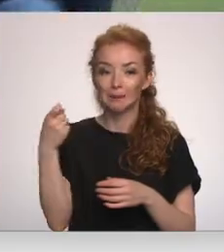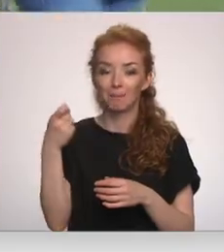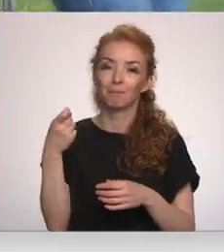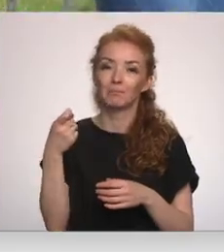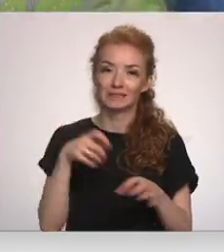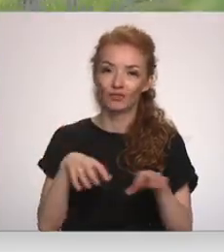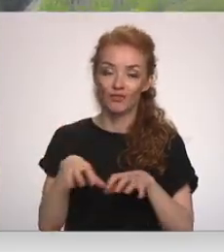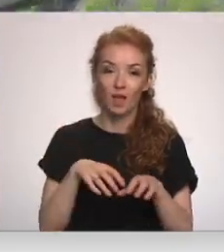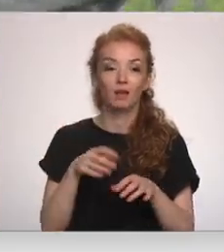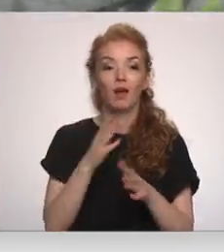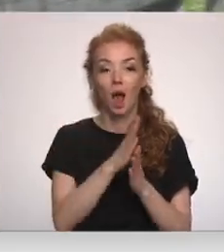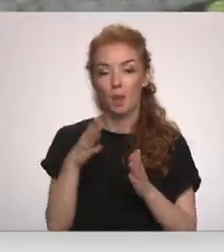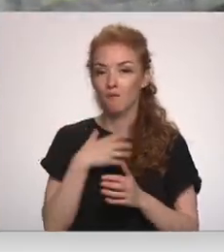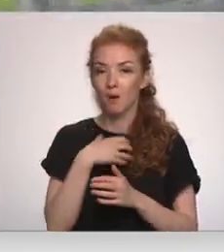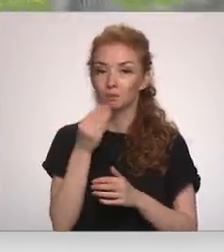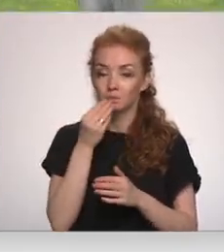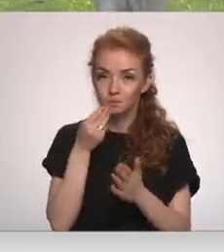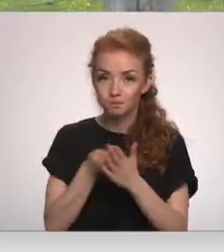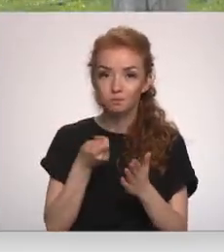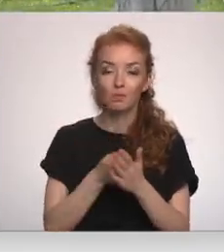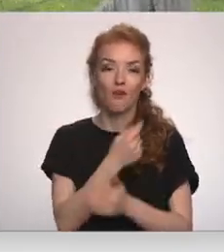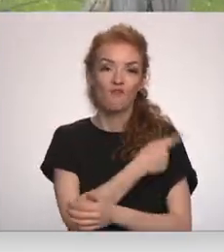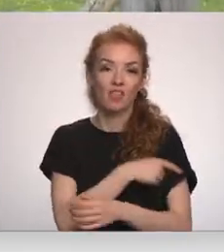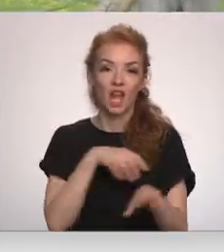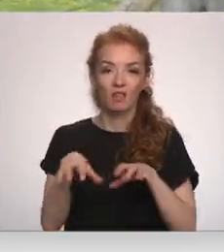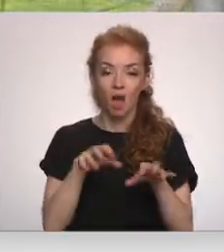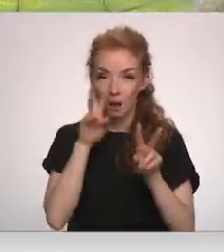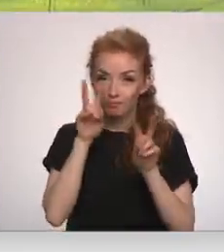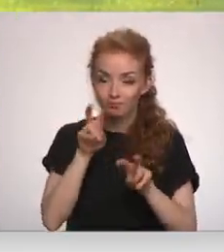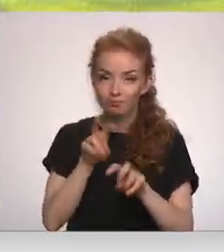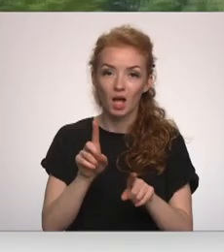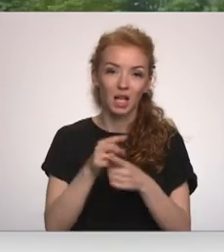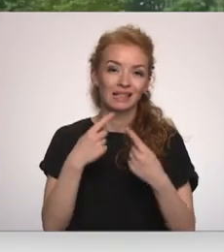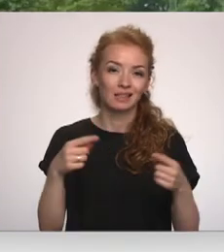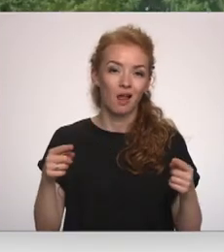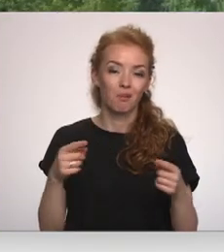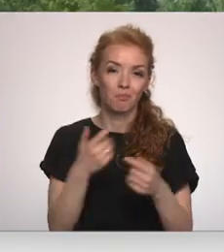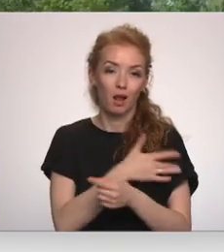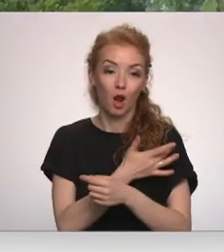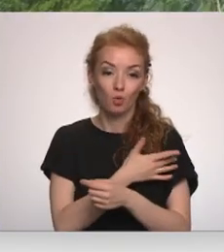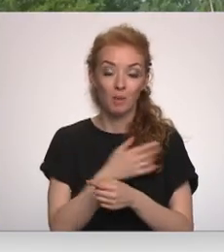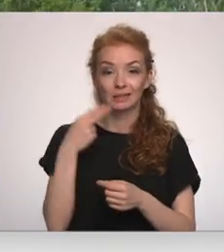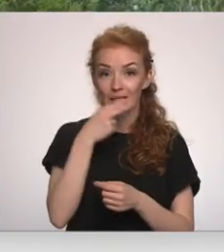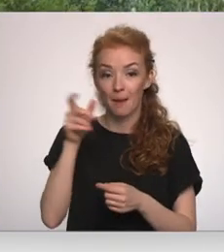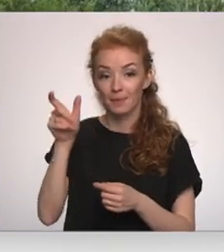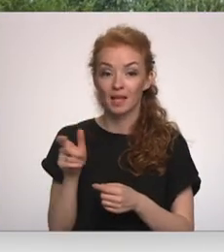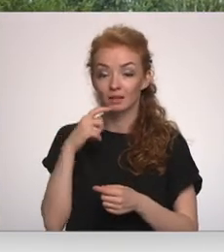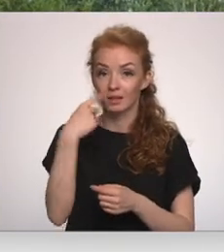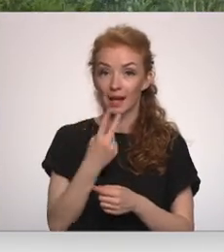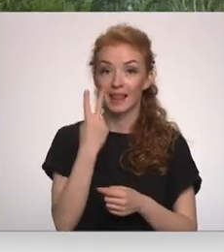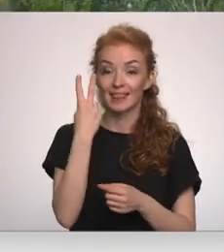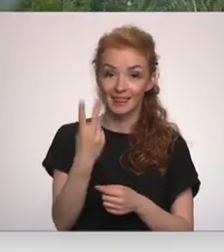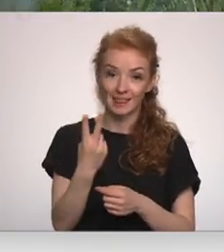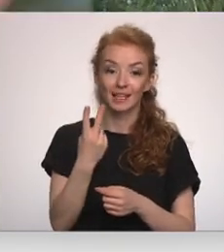mutes, kurām nepieciešama pārtika, veterinārā uzraudzība un daudz citas lietas. Saimniece Karīna Auseklis stāst, ka divus